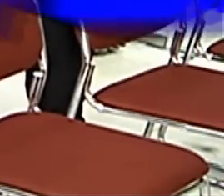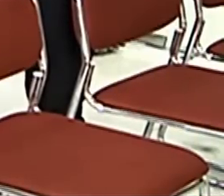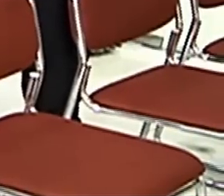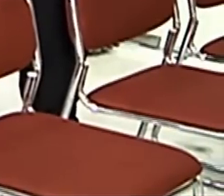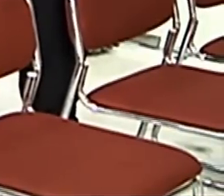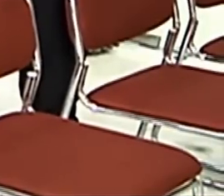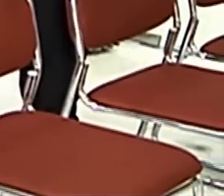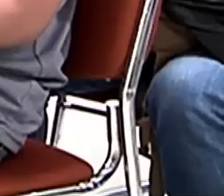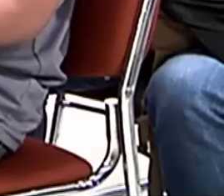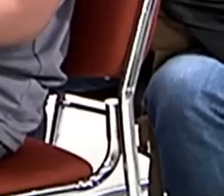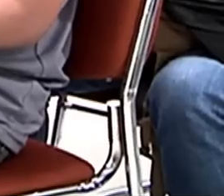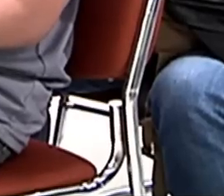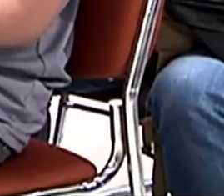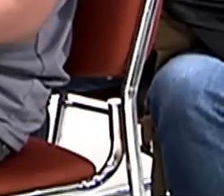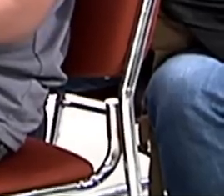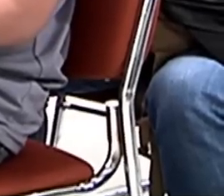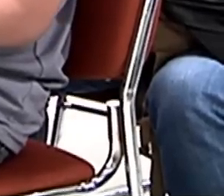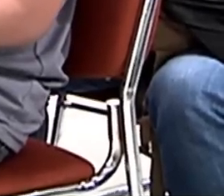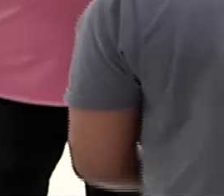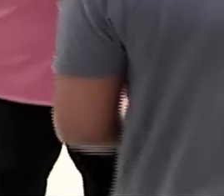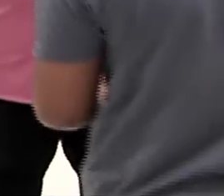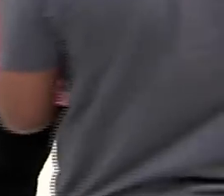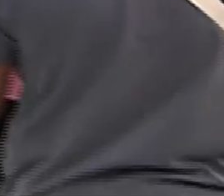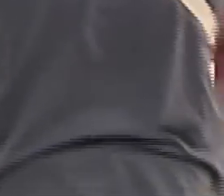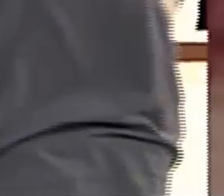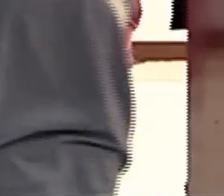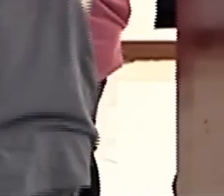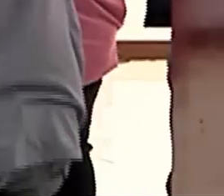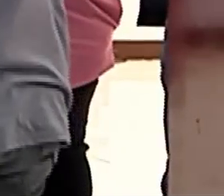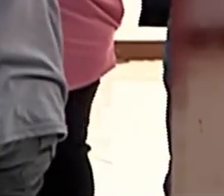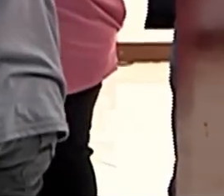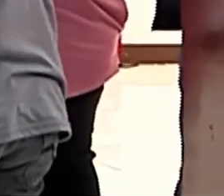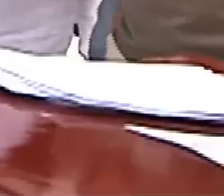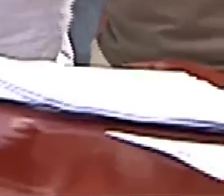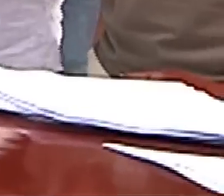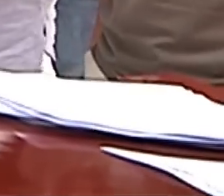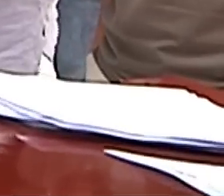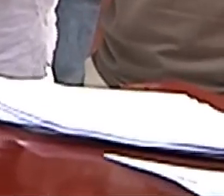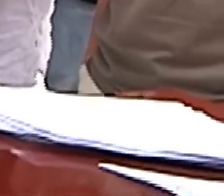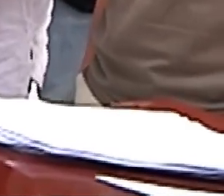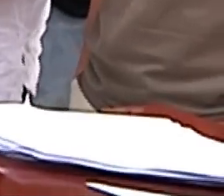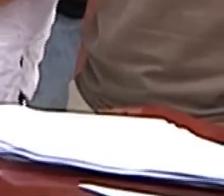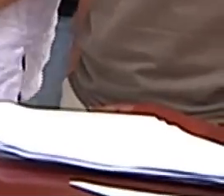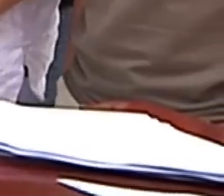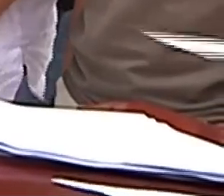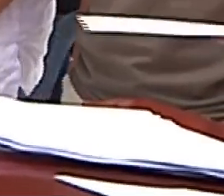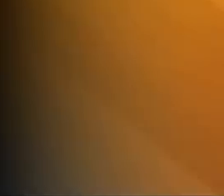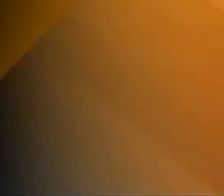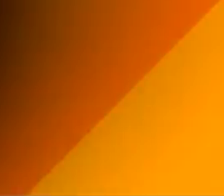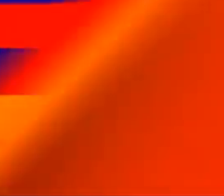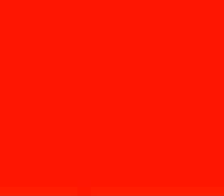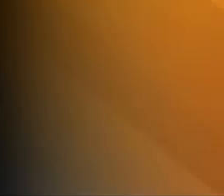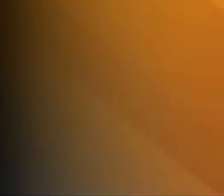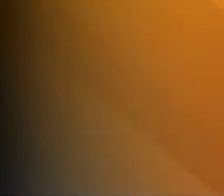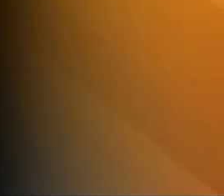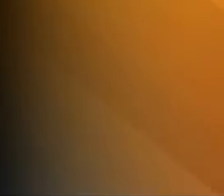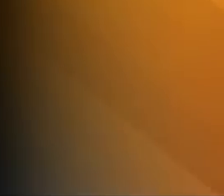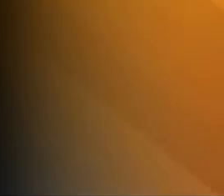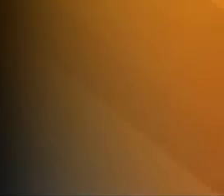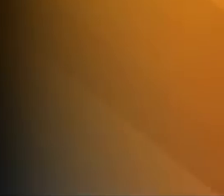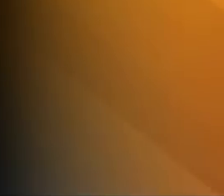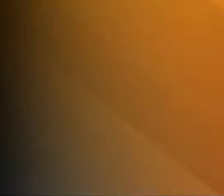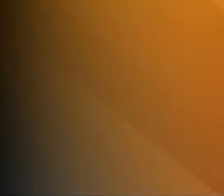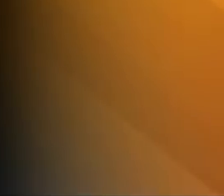Susunod, mga OFW na apektado ng entry ban sa Kuwait na katanggap ng ayuda mula sa pamahalaan. At Miami